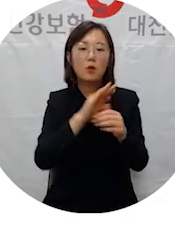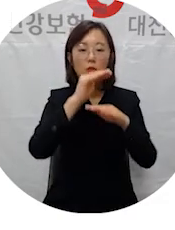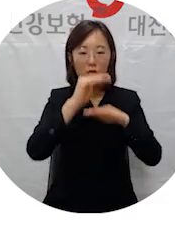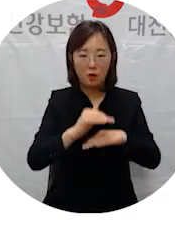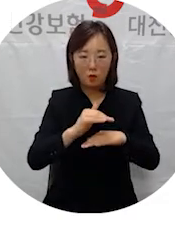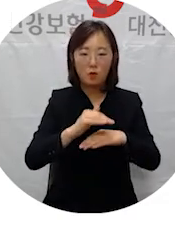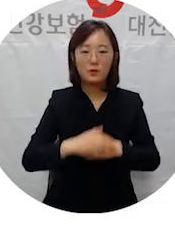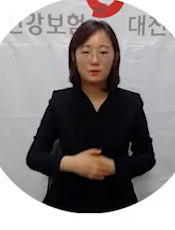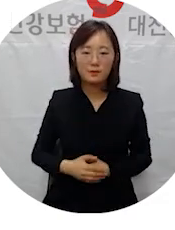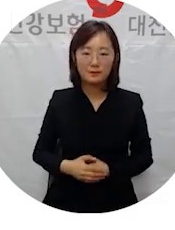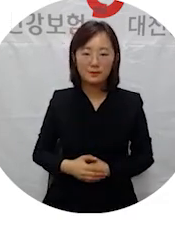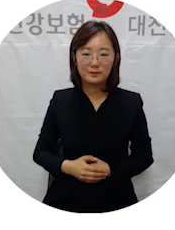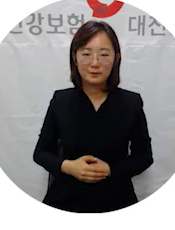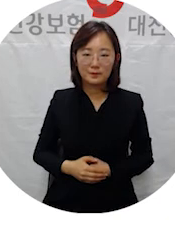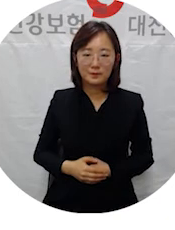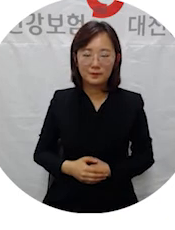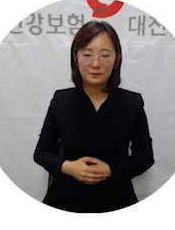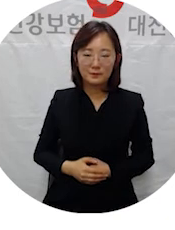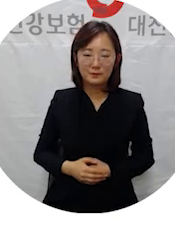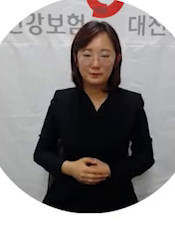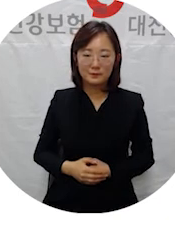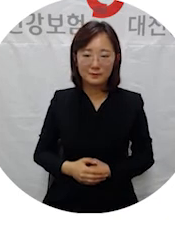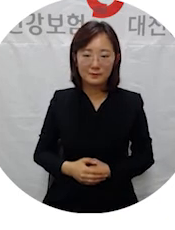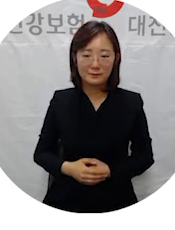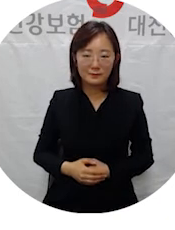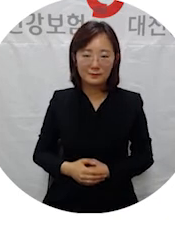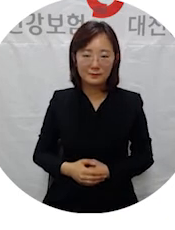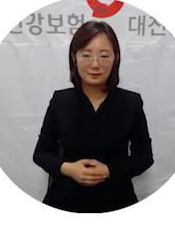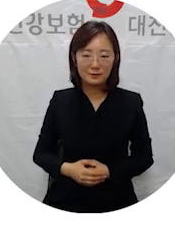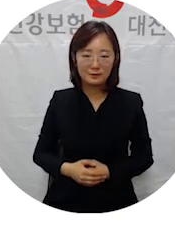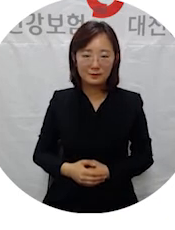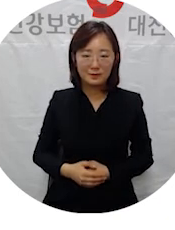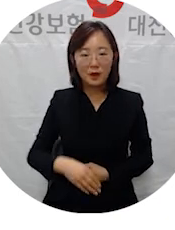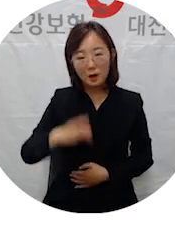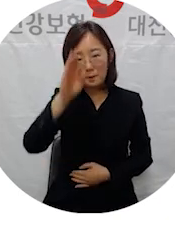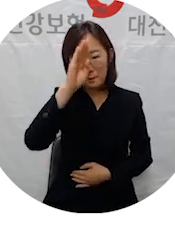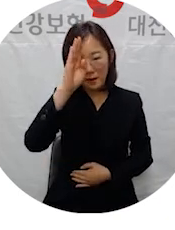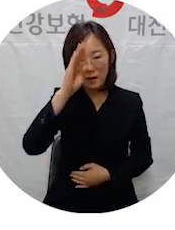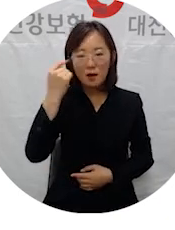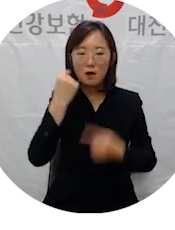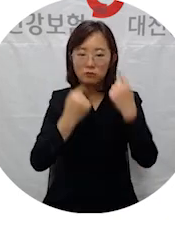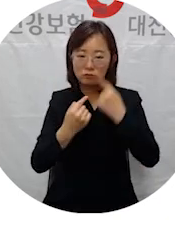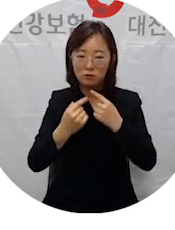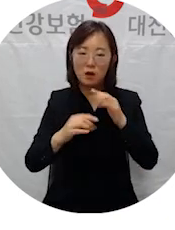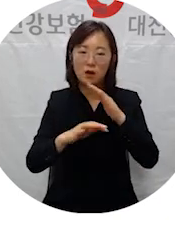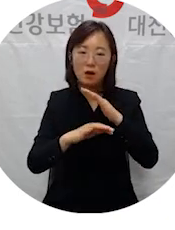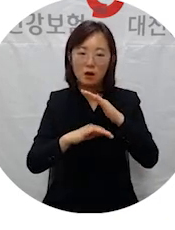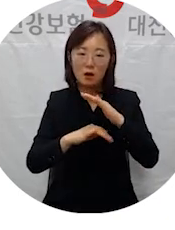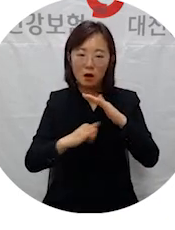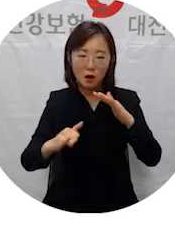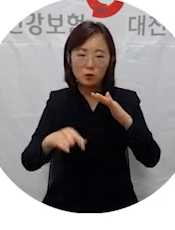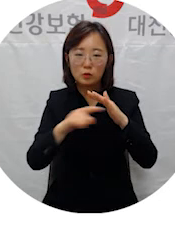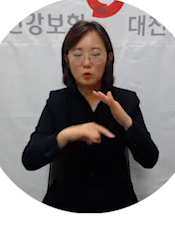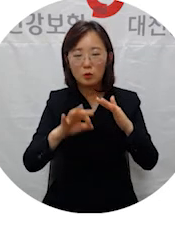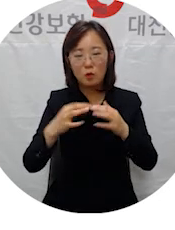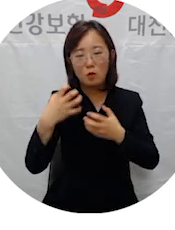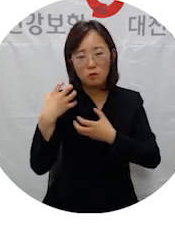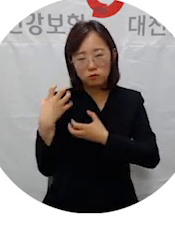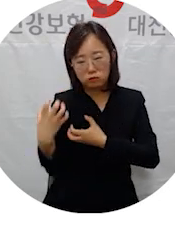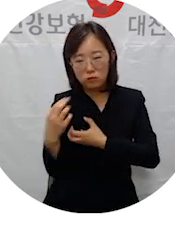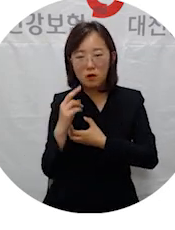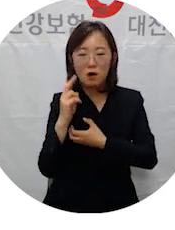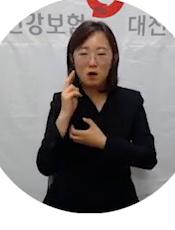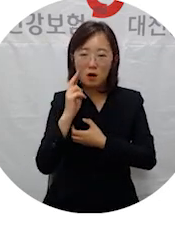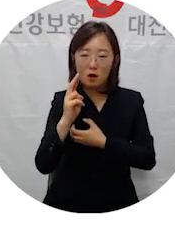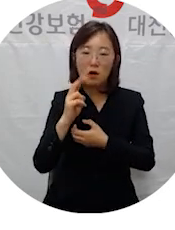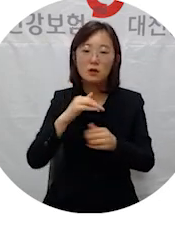다음은 과도한 의료비를 지원하는 재난적 의료비 지원 사업에 대해 보도록 하겠습니다. 질병,